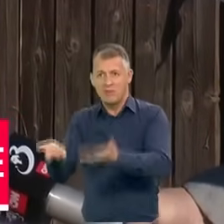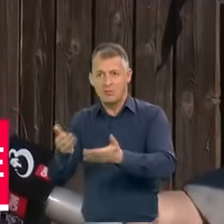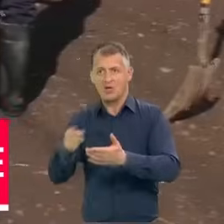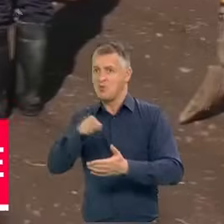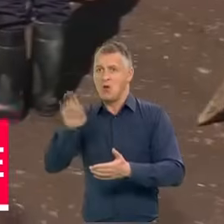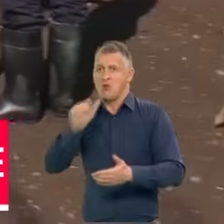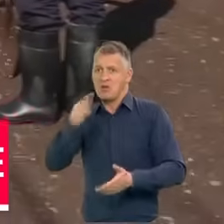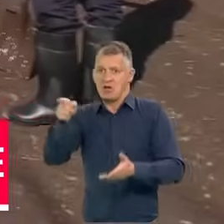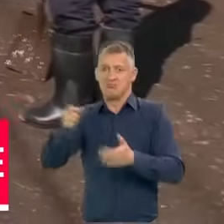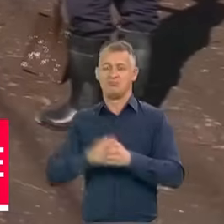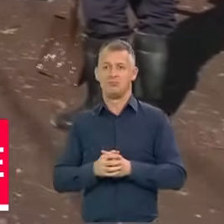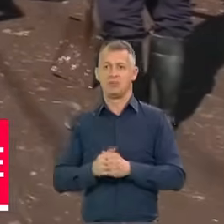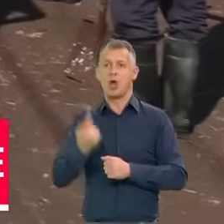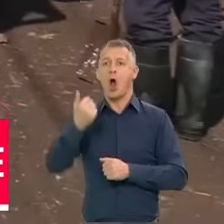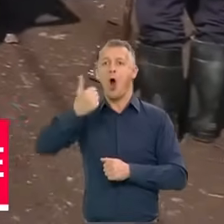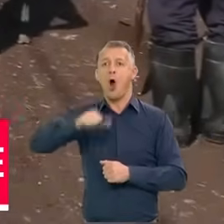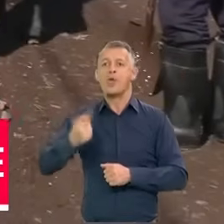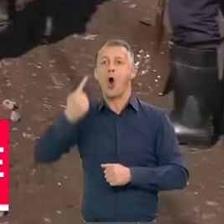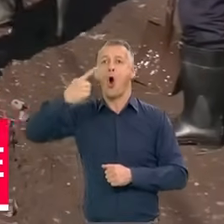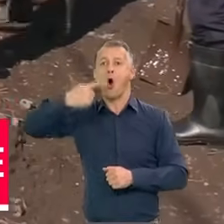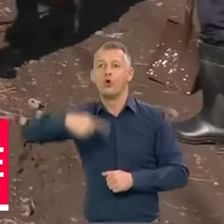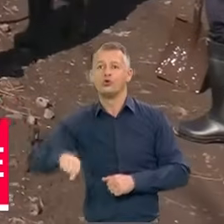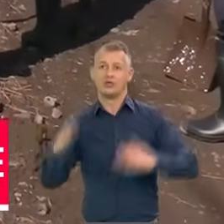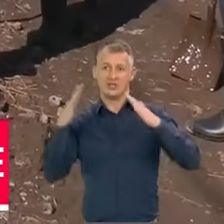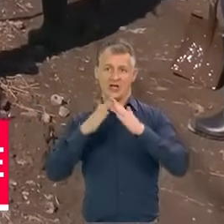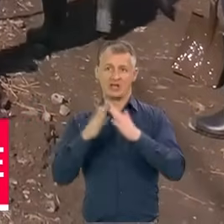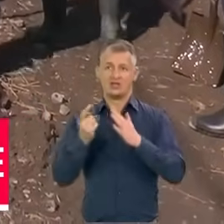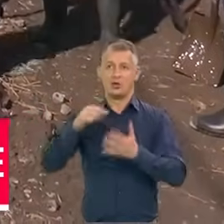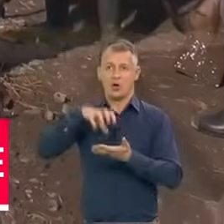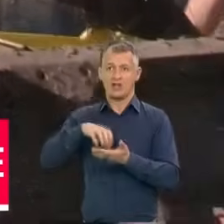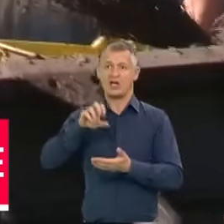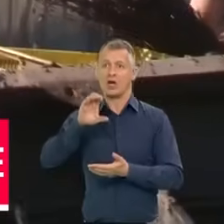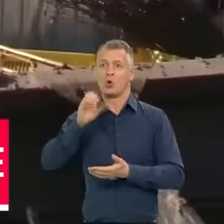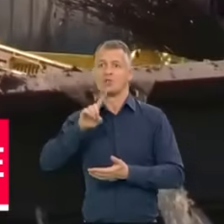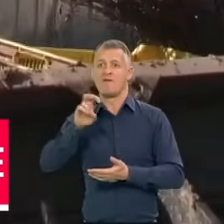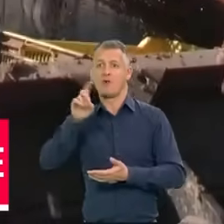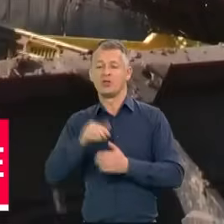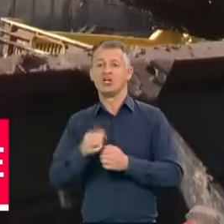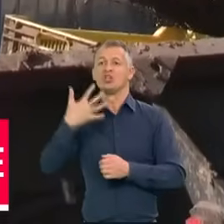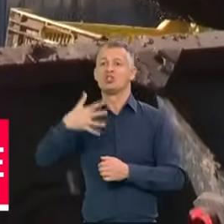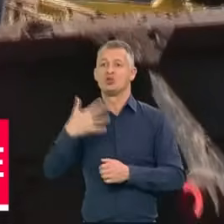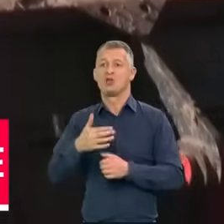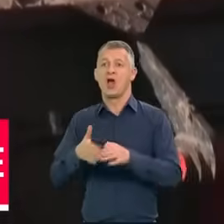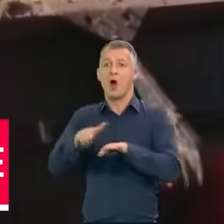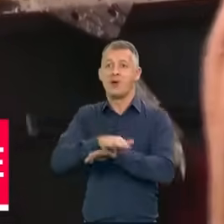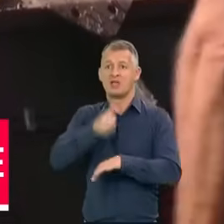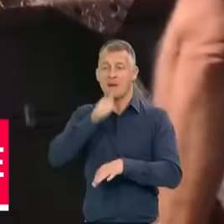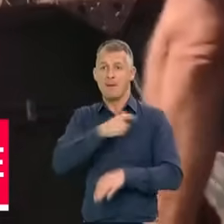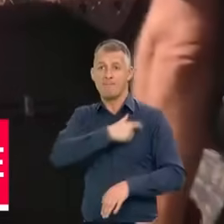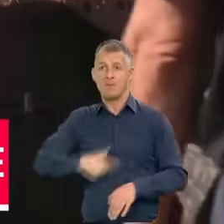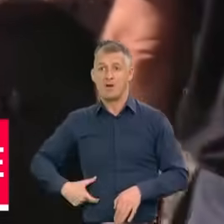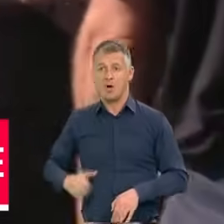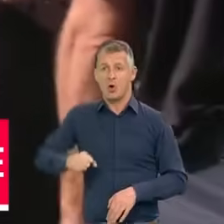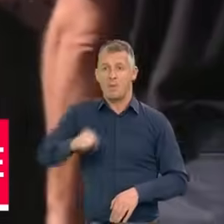au nimic din 1100 de gospodării din localitatea Cuza Vodă 500 au fost inundate primarul comunei este însă